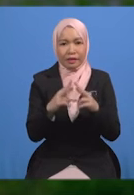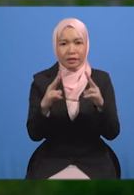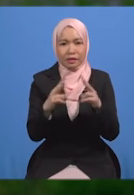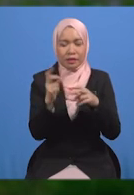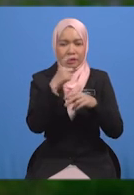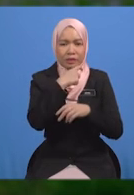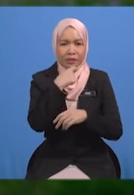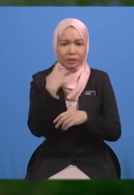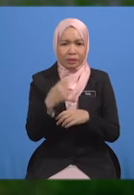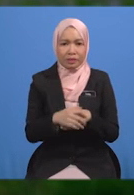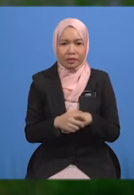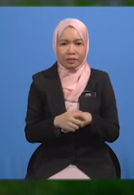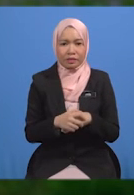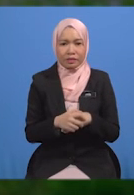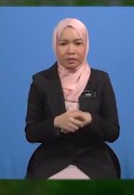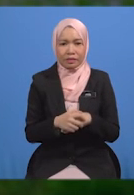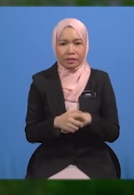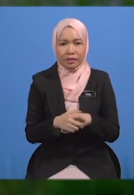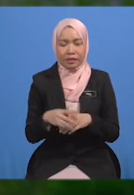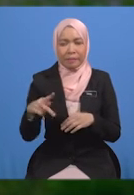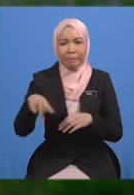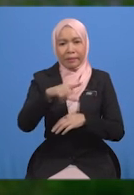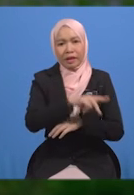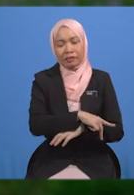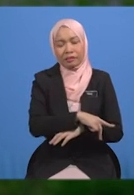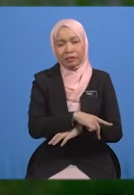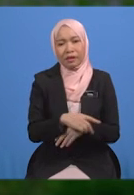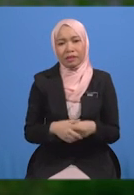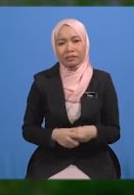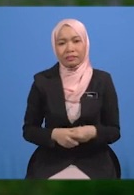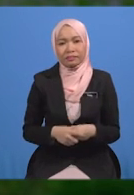semakin kontang. Pantai semakin sepi,